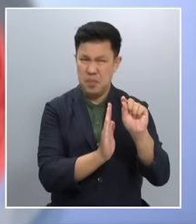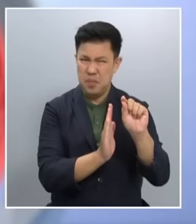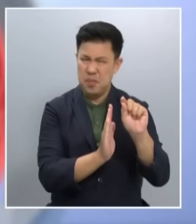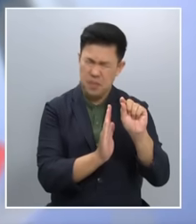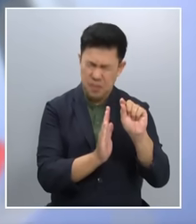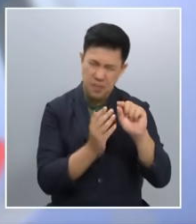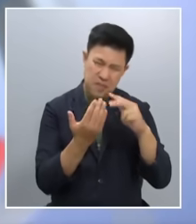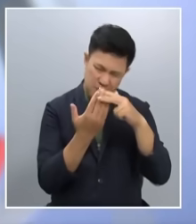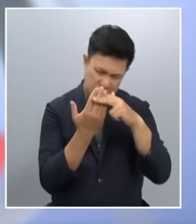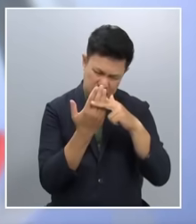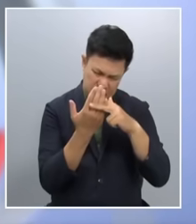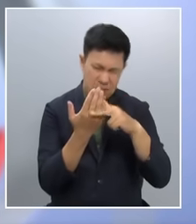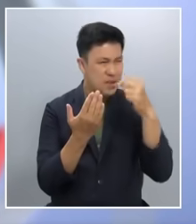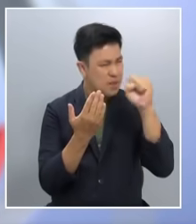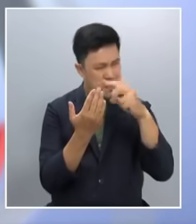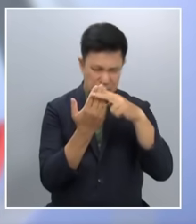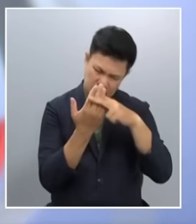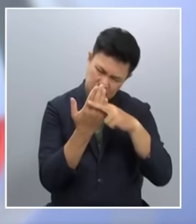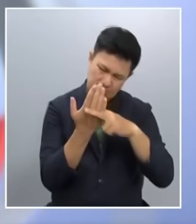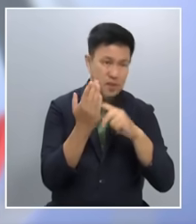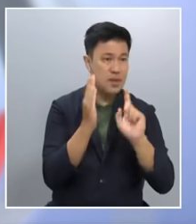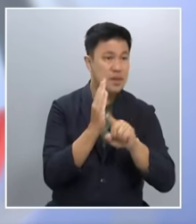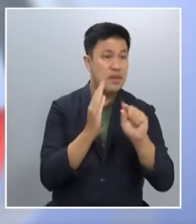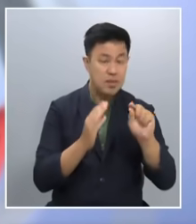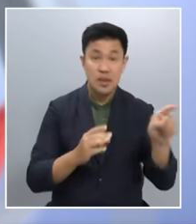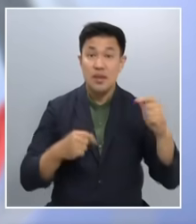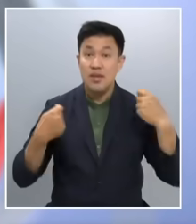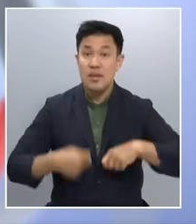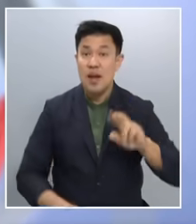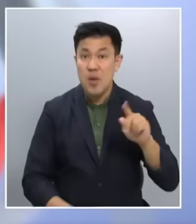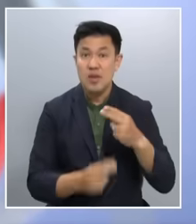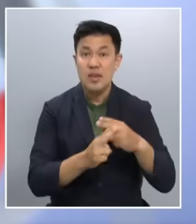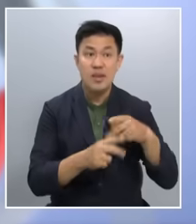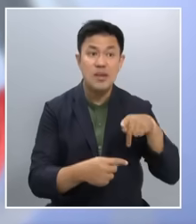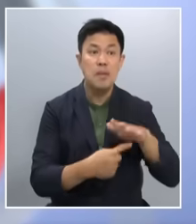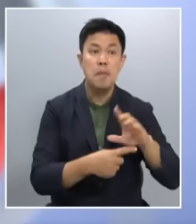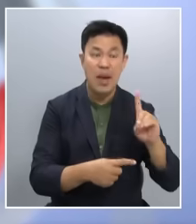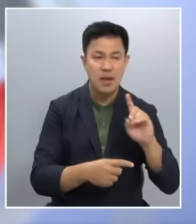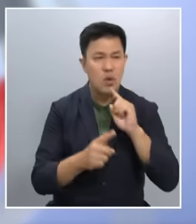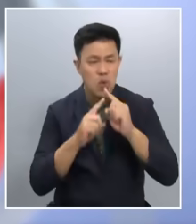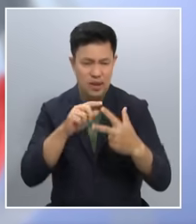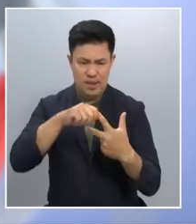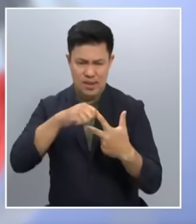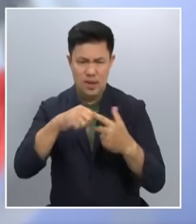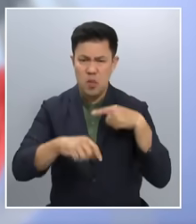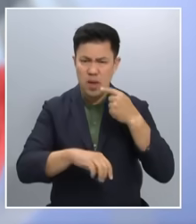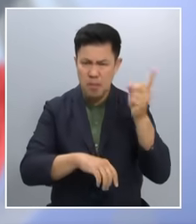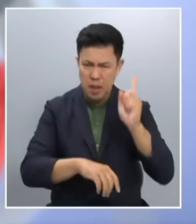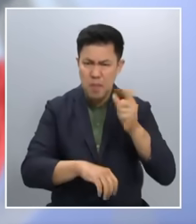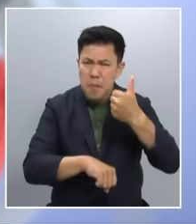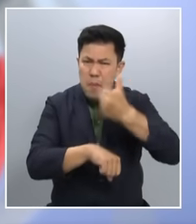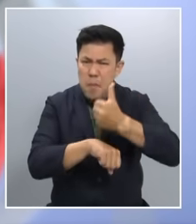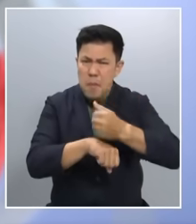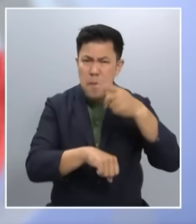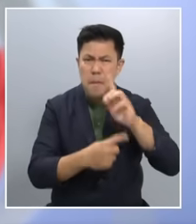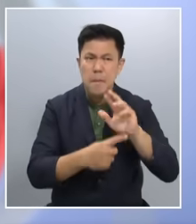นาทีแรกๆ10กว่านาทีแรกๆเนี่ยทางคุณพัทเองเนี่ยได้มีการคุยกับทางฝั่งของบอสปันนะครับเท่าที่ผมฟังหรือว่าผมจับสัง